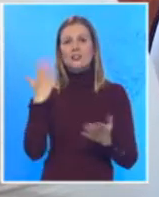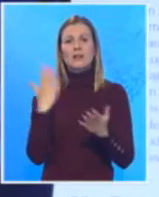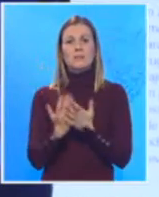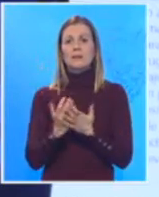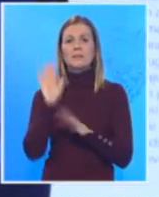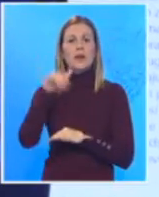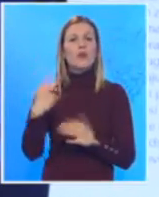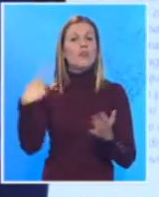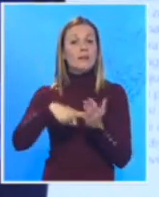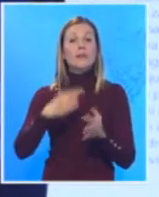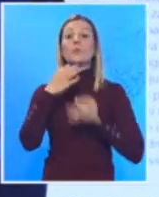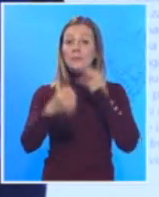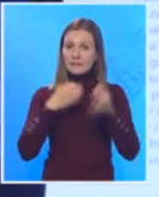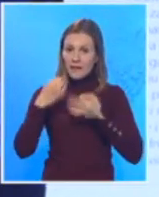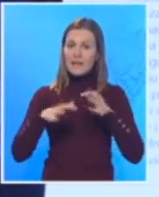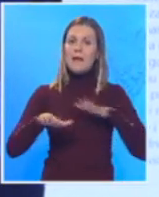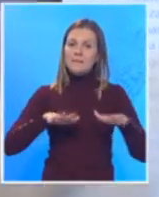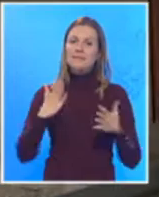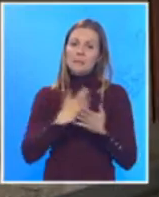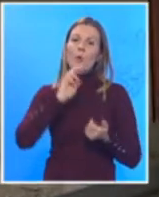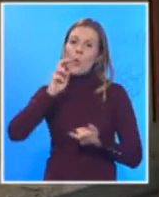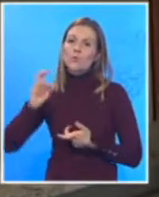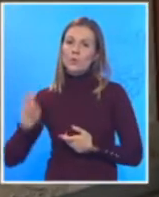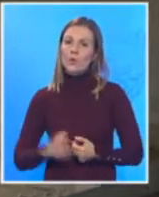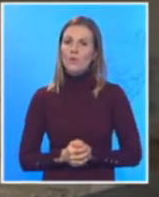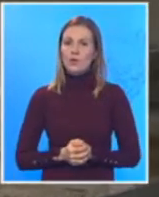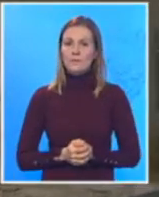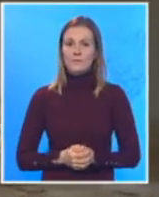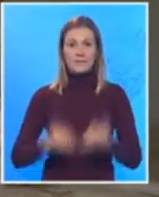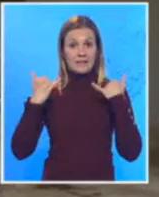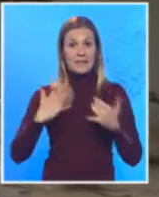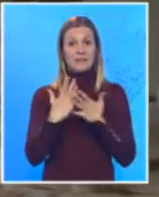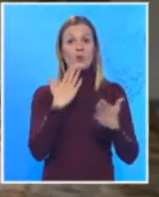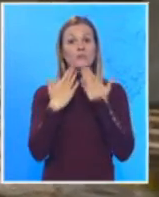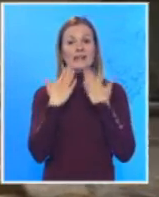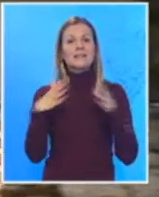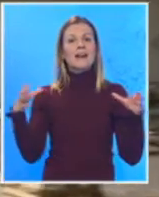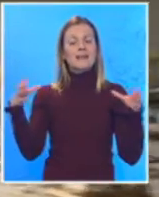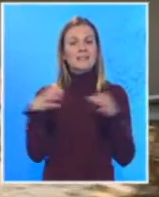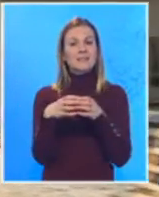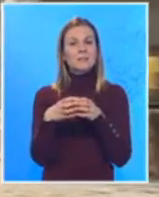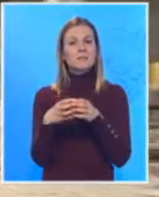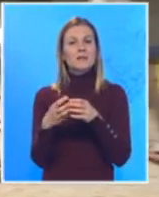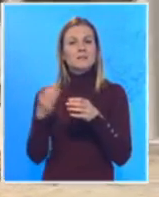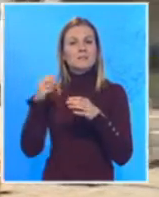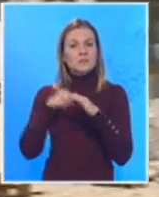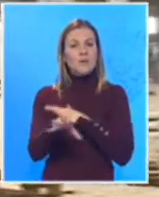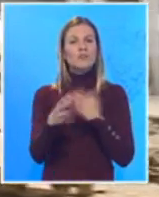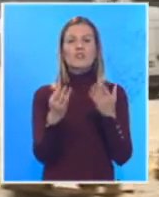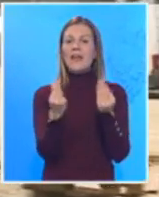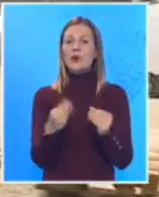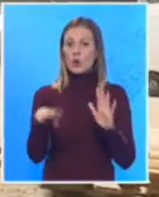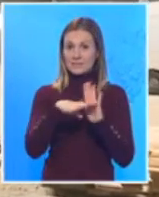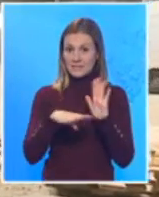hiljada pitanja na koje je ministar davao odgovore. U toku dana održan je sastanak tima za implementaciju ekonomskih mera.